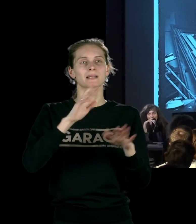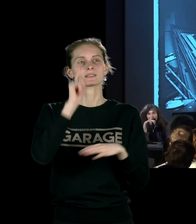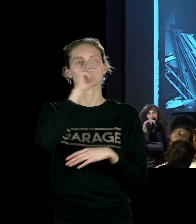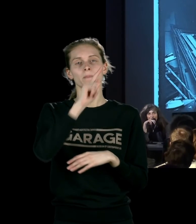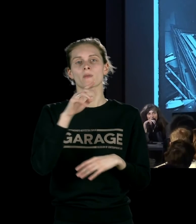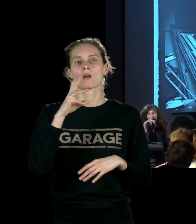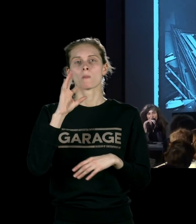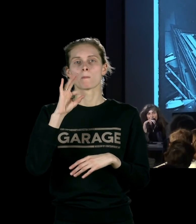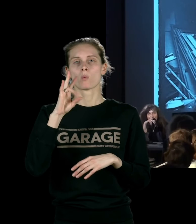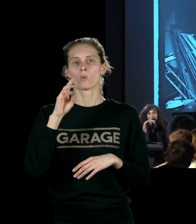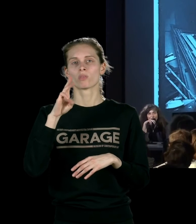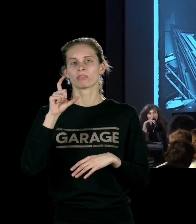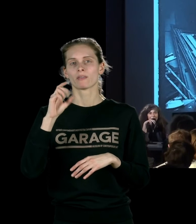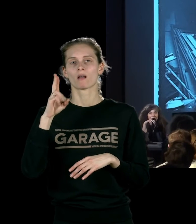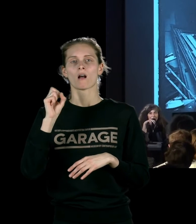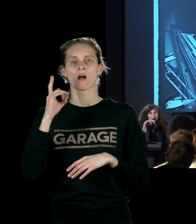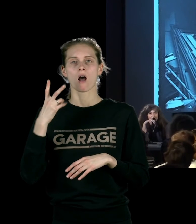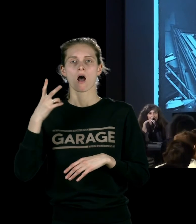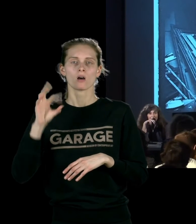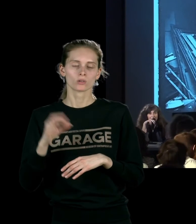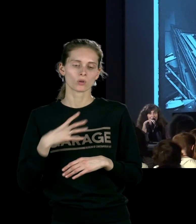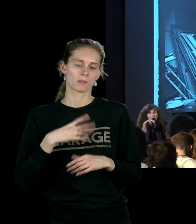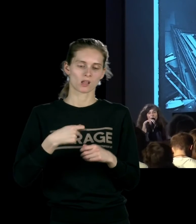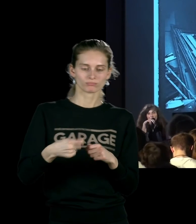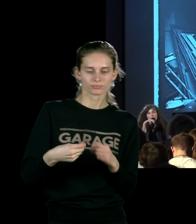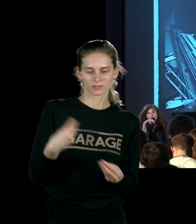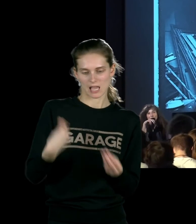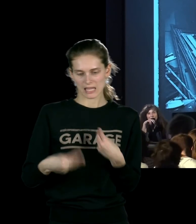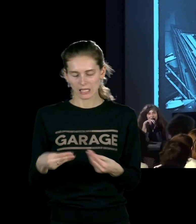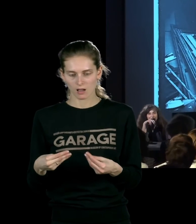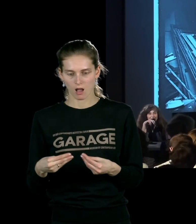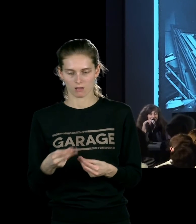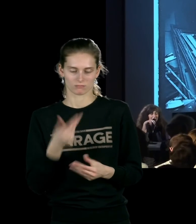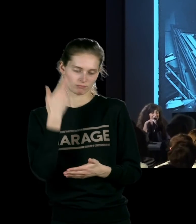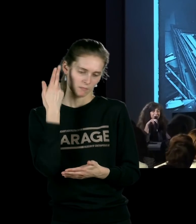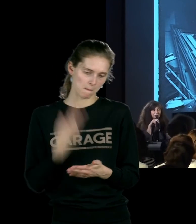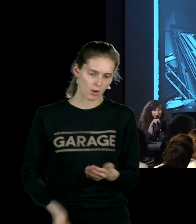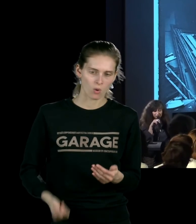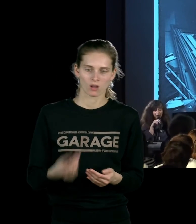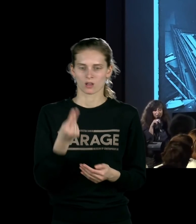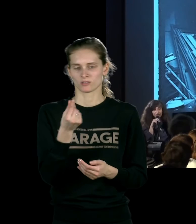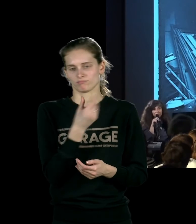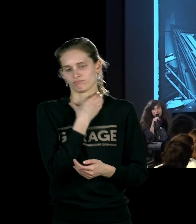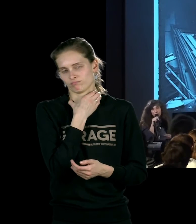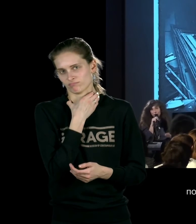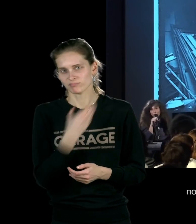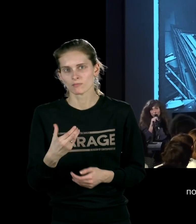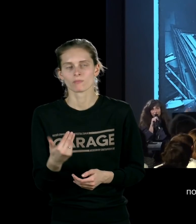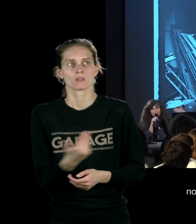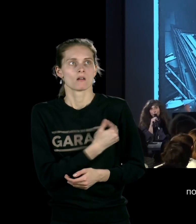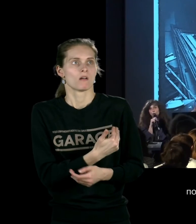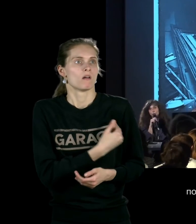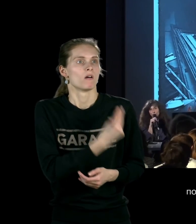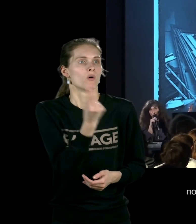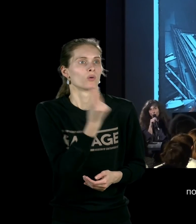и у него не было денег вообще, в том числе на холст, и он, поскольку очень хотелось начать картину, он